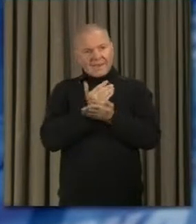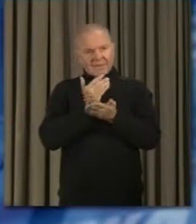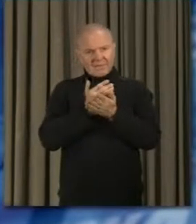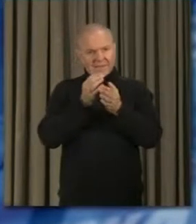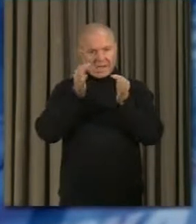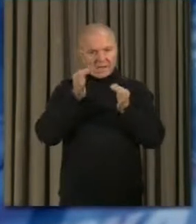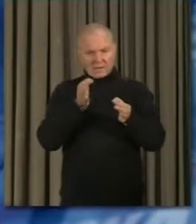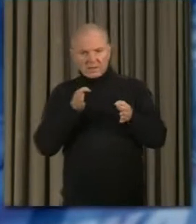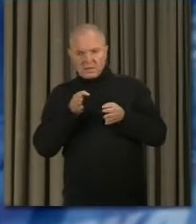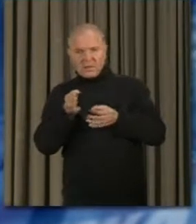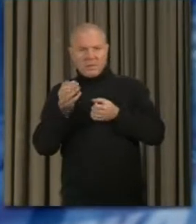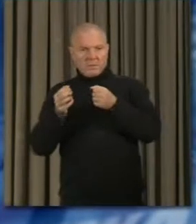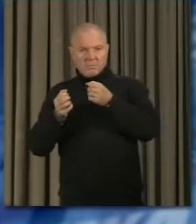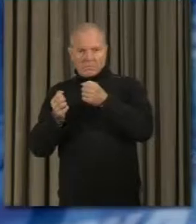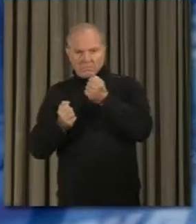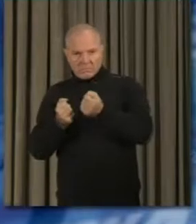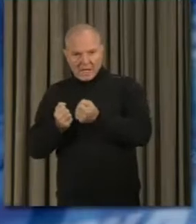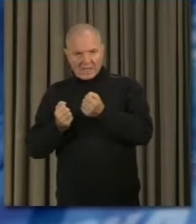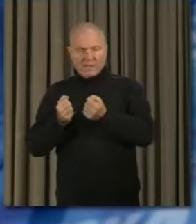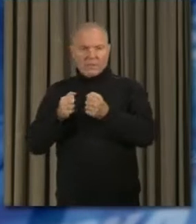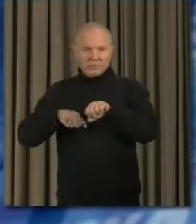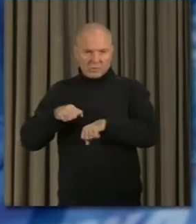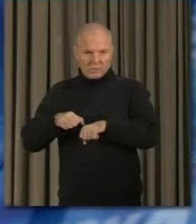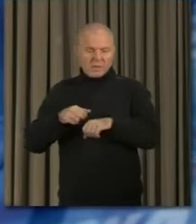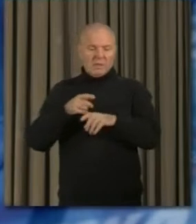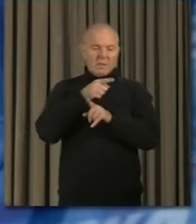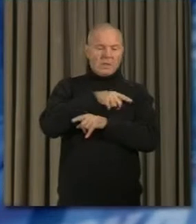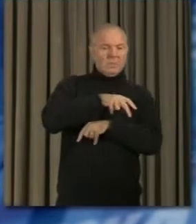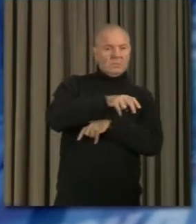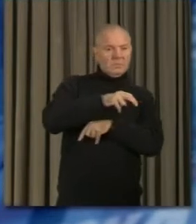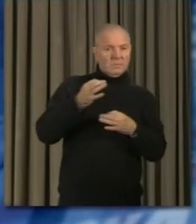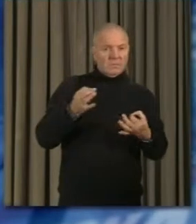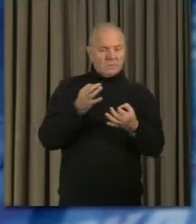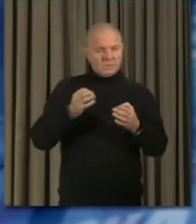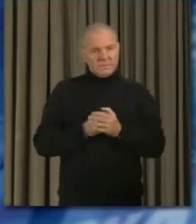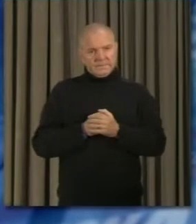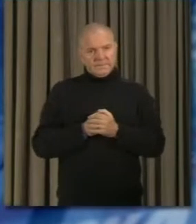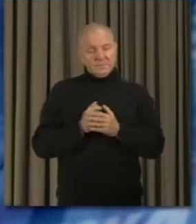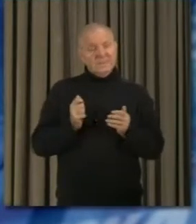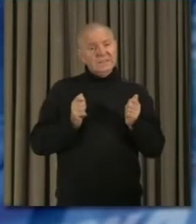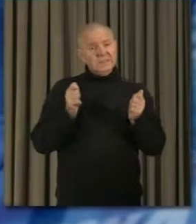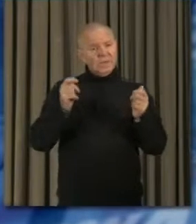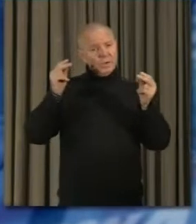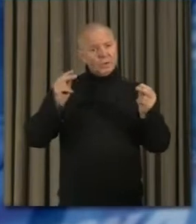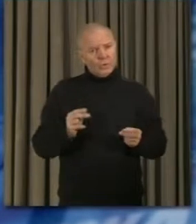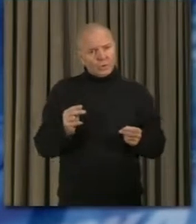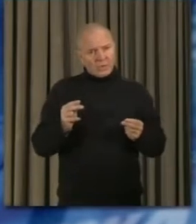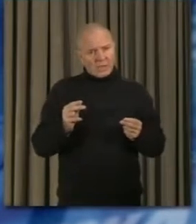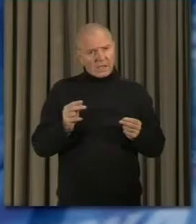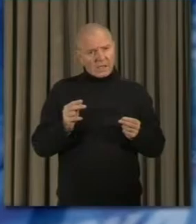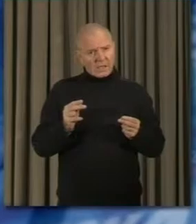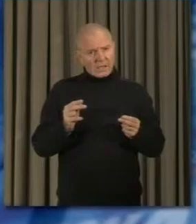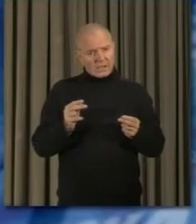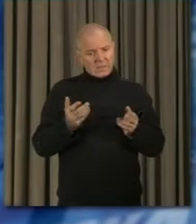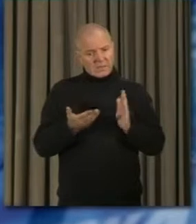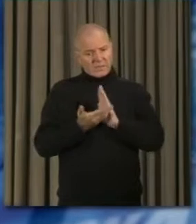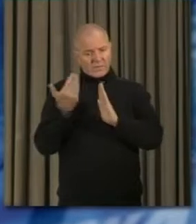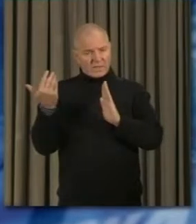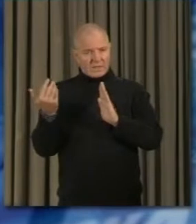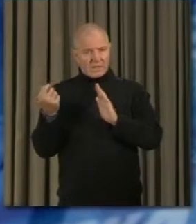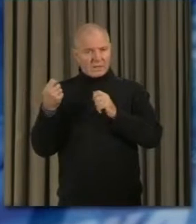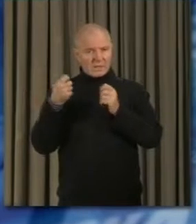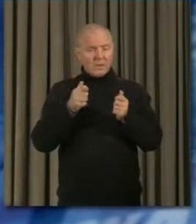sicurezza di chi cammina o pedala lungo la ciclabile. L'assessore Forni ha riferito che il costo complessivo della rimozione e delle protezioni della pista è